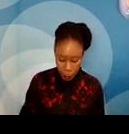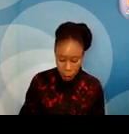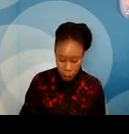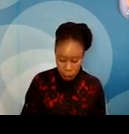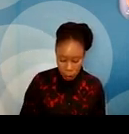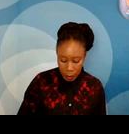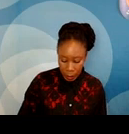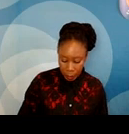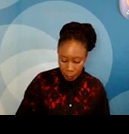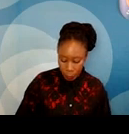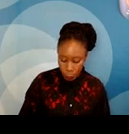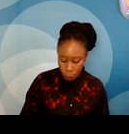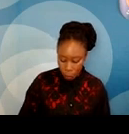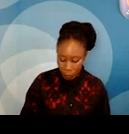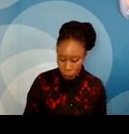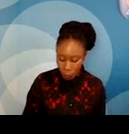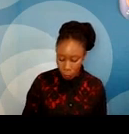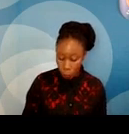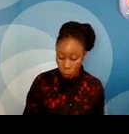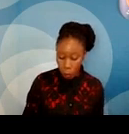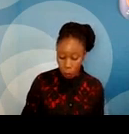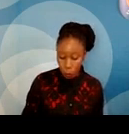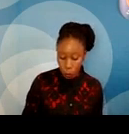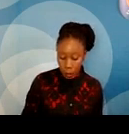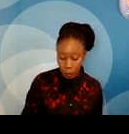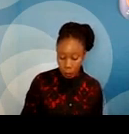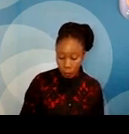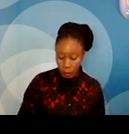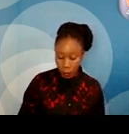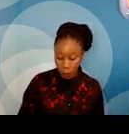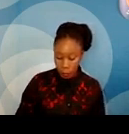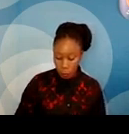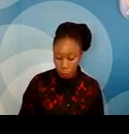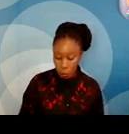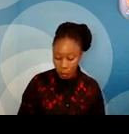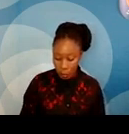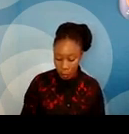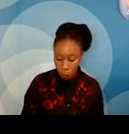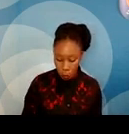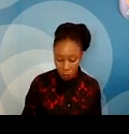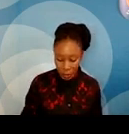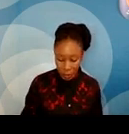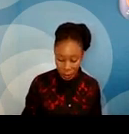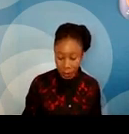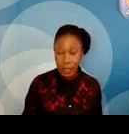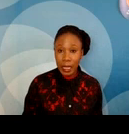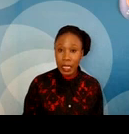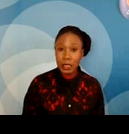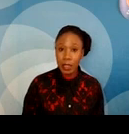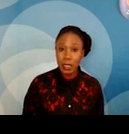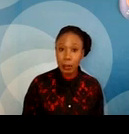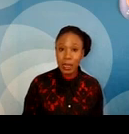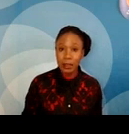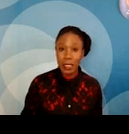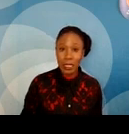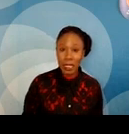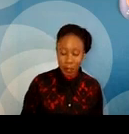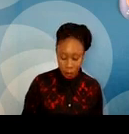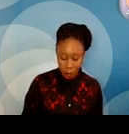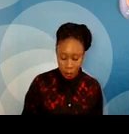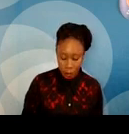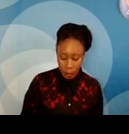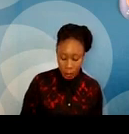Enligt World Value Survey, som är en global forskarnätverk som studerar människors värderingar, är Sverige bland